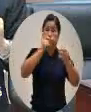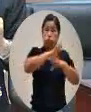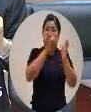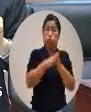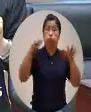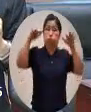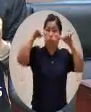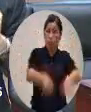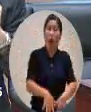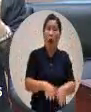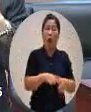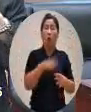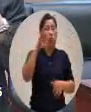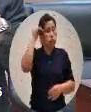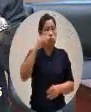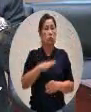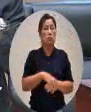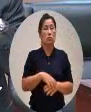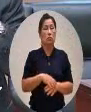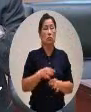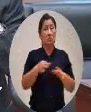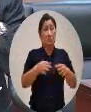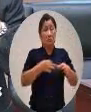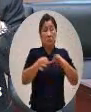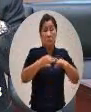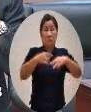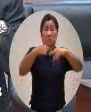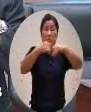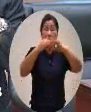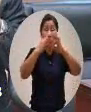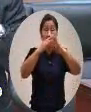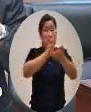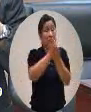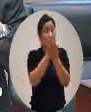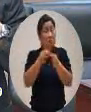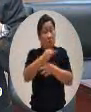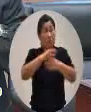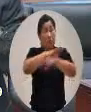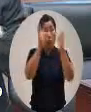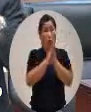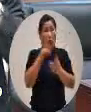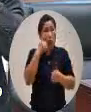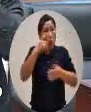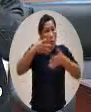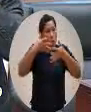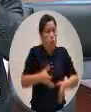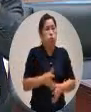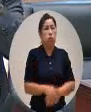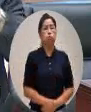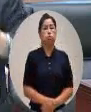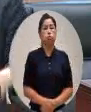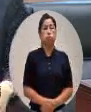金融城市所以他們對於這個氣候變遷的調適也非常的重視下一月